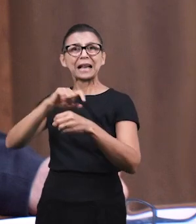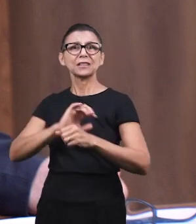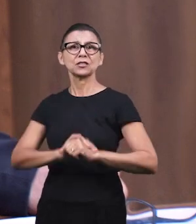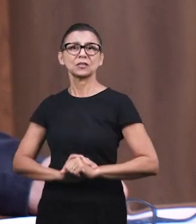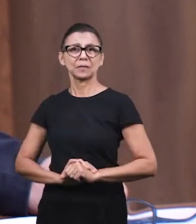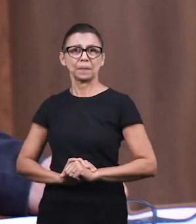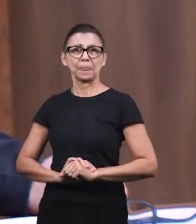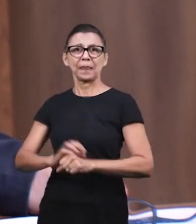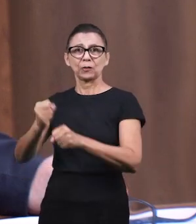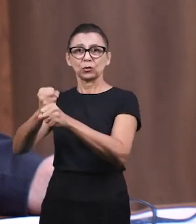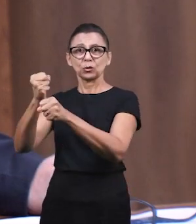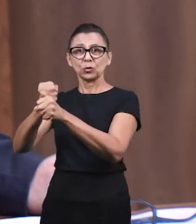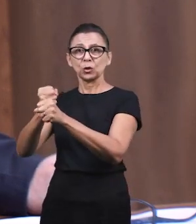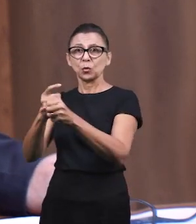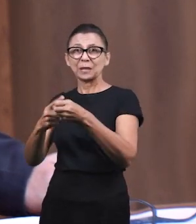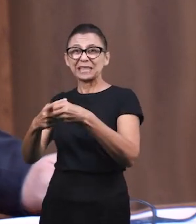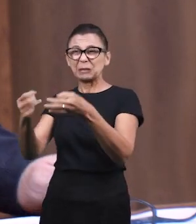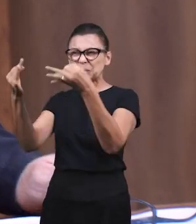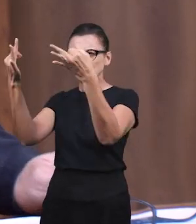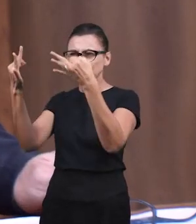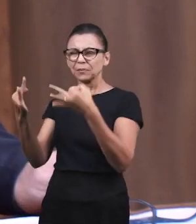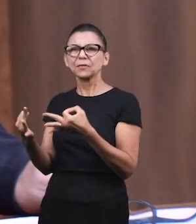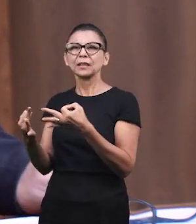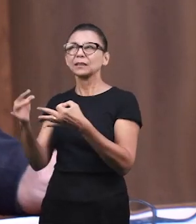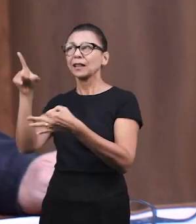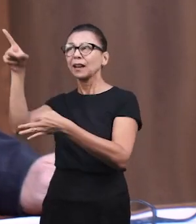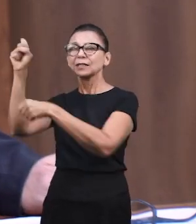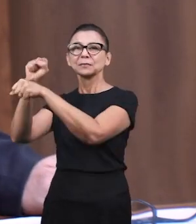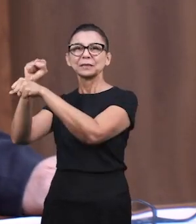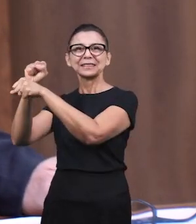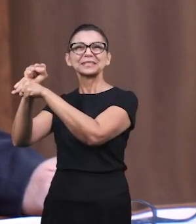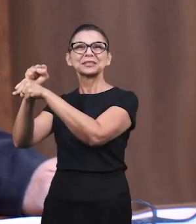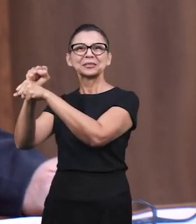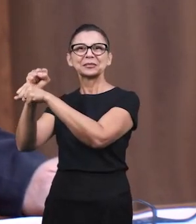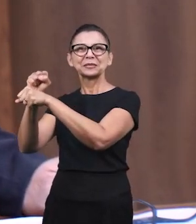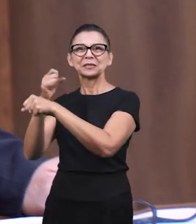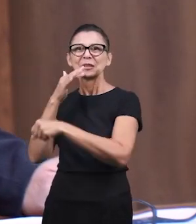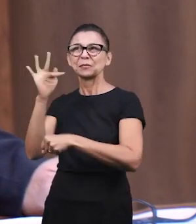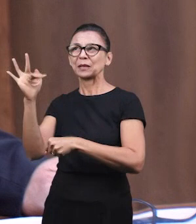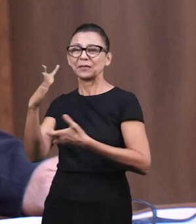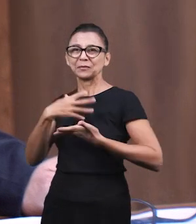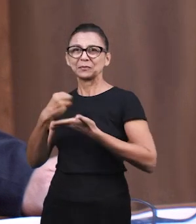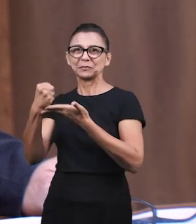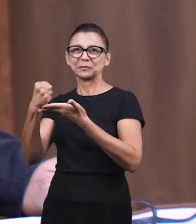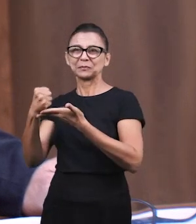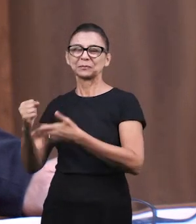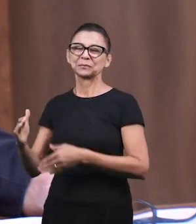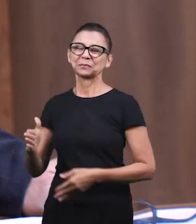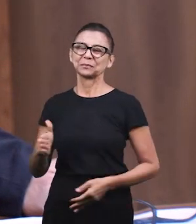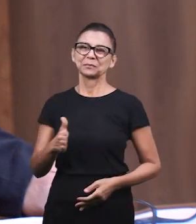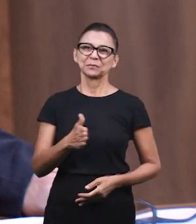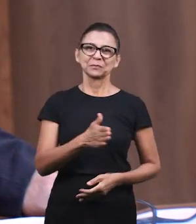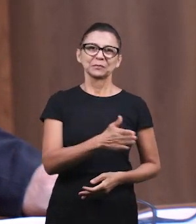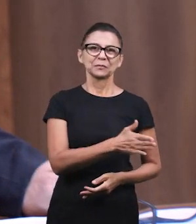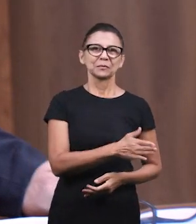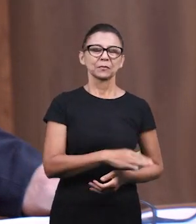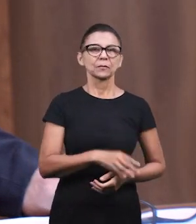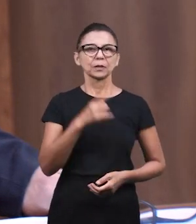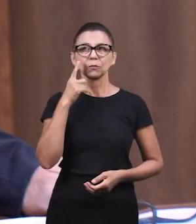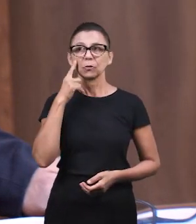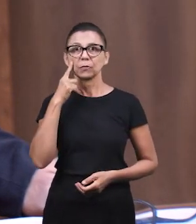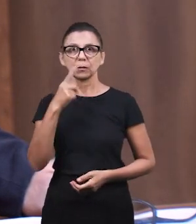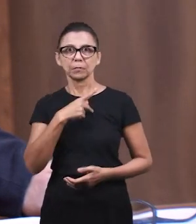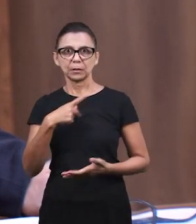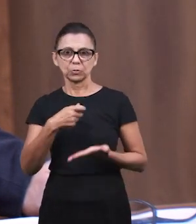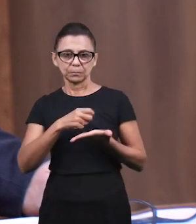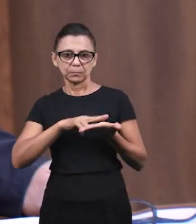приготовил. Он строитель этого города, как говорит нам слово. В этот момент